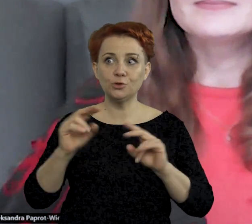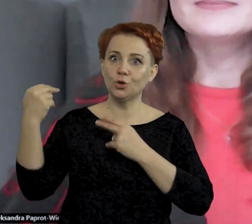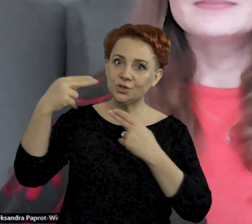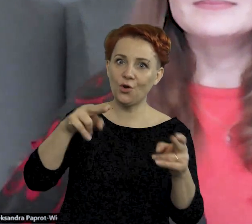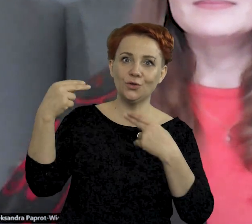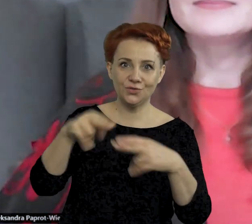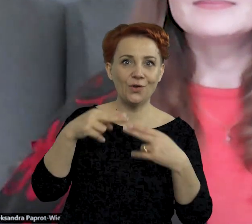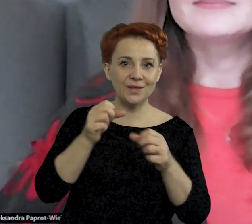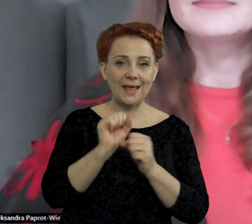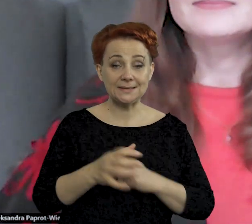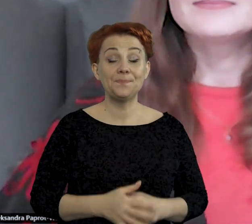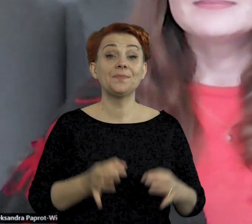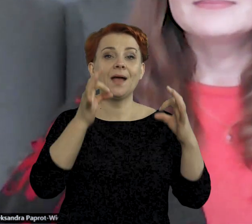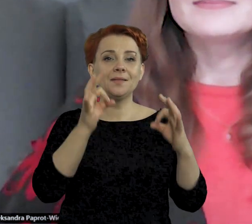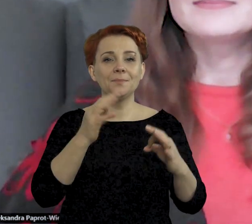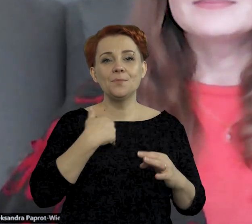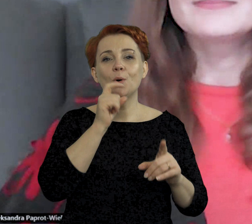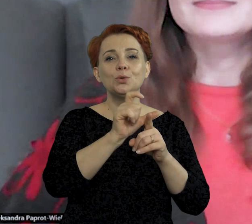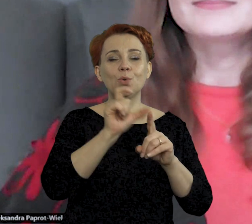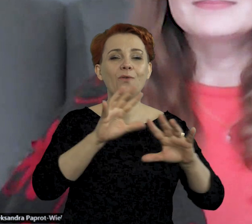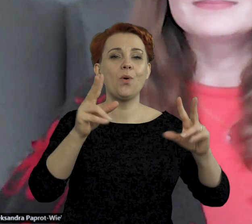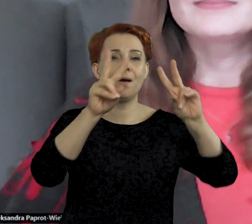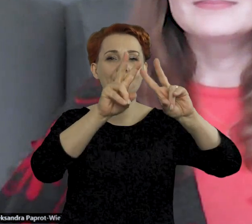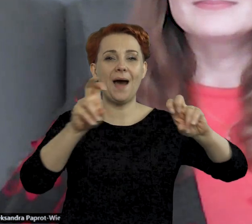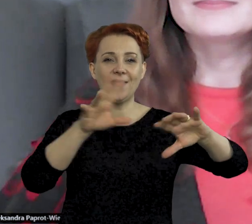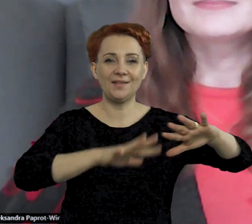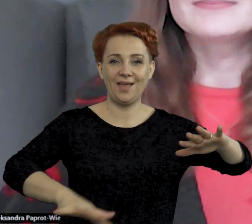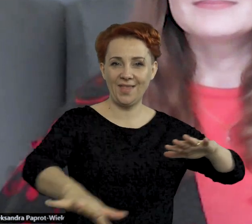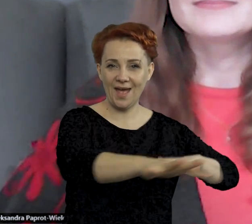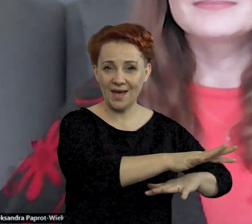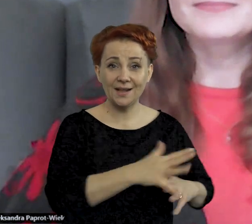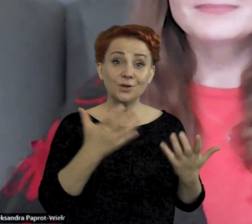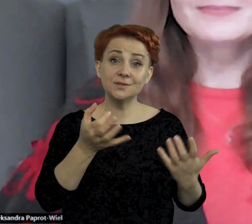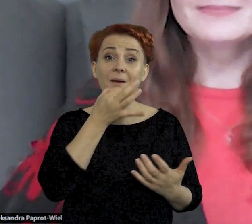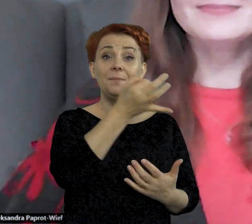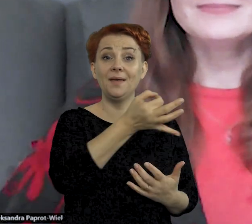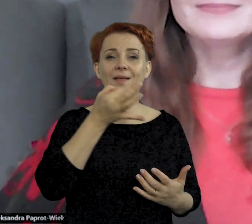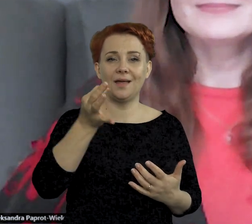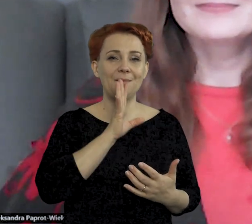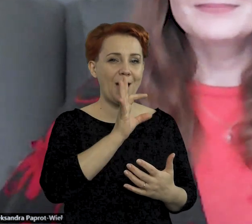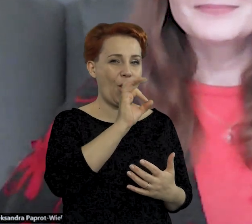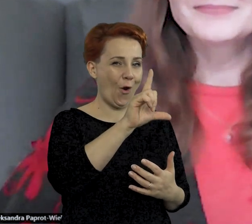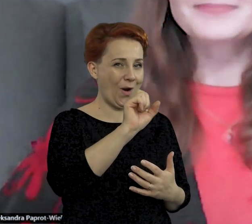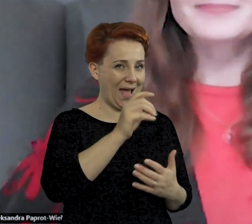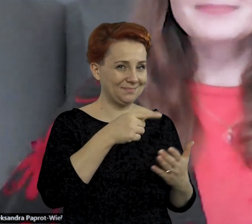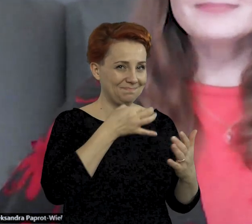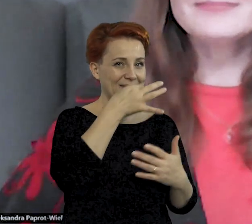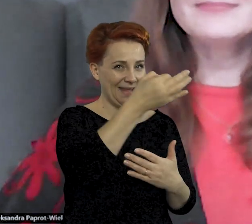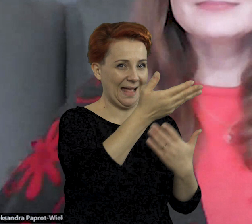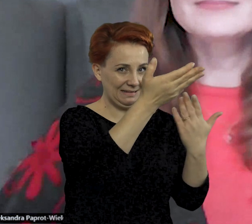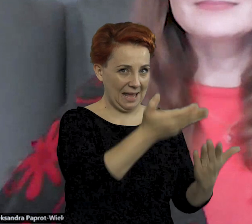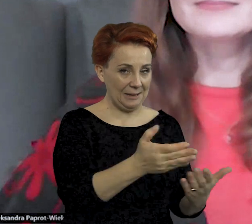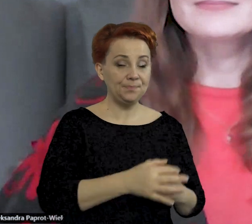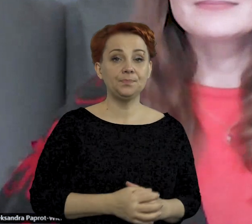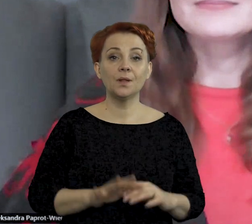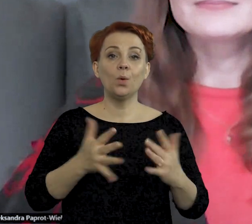skoro padło dla nas magiczne słowo badania terenowe, to chciałabym się Was zapytać, i chyba Ola głównie do Ciebie kieruje to pytanie,